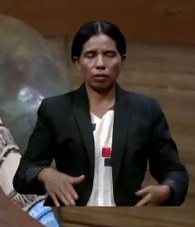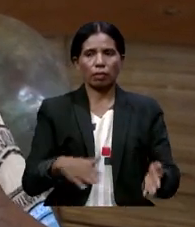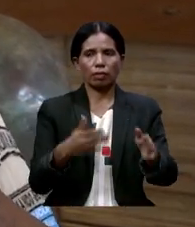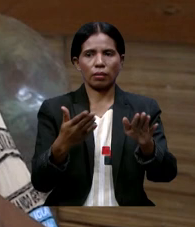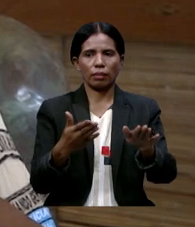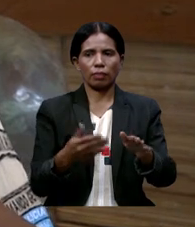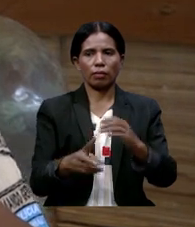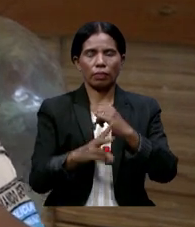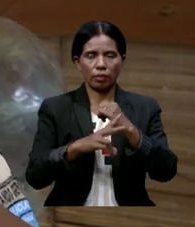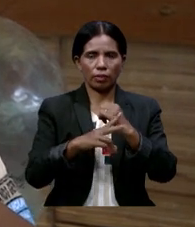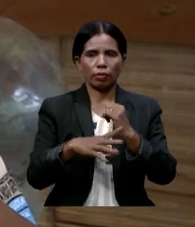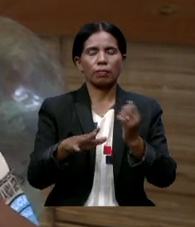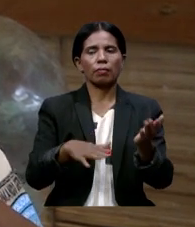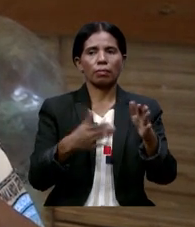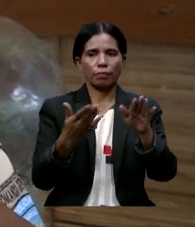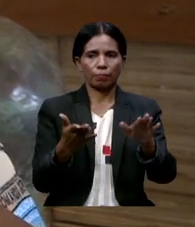vítima, leva uma